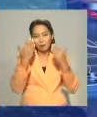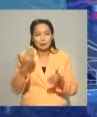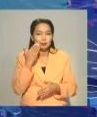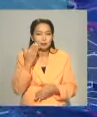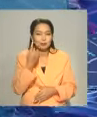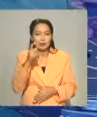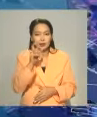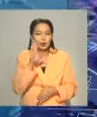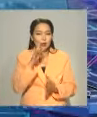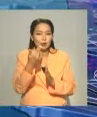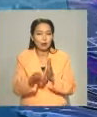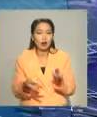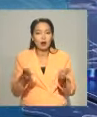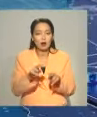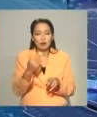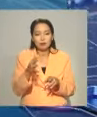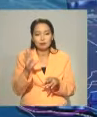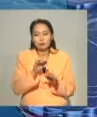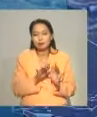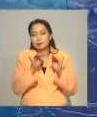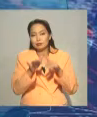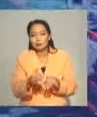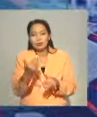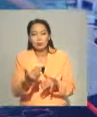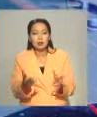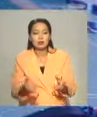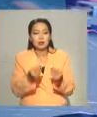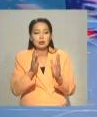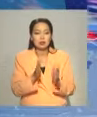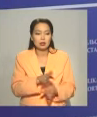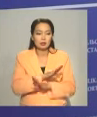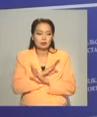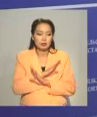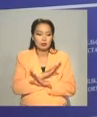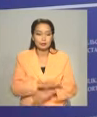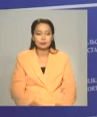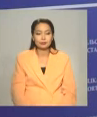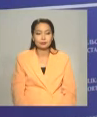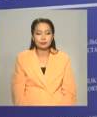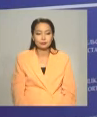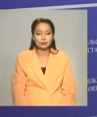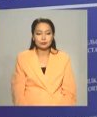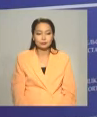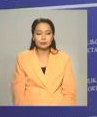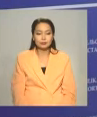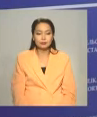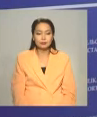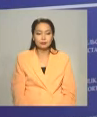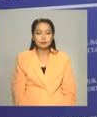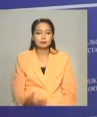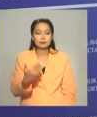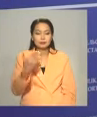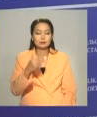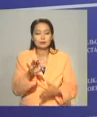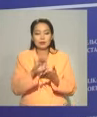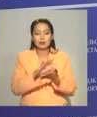бір адам суға батып, қалғандары оны құтқарамыз деп мерт болды. Алтауын қолма қол біздің төтен